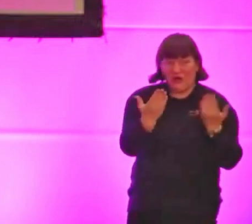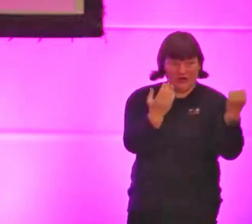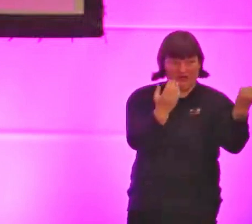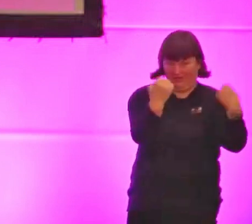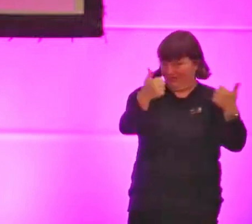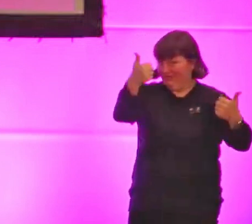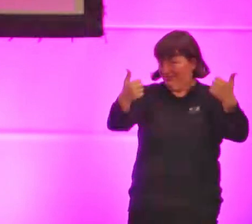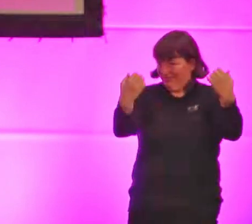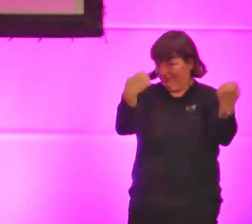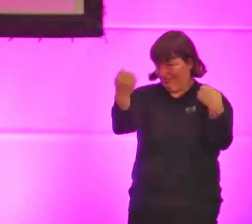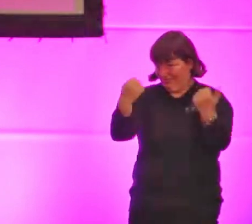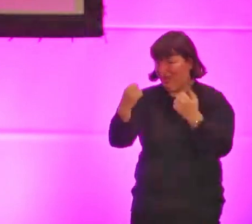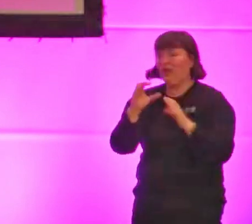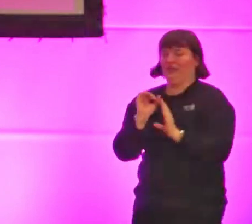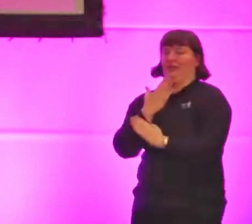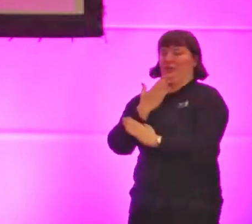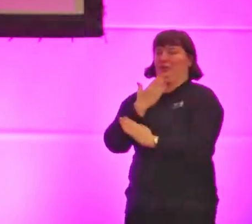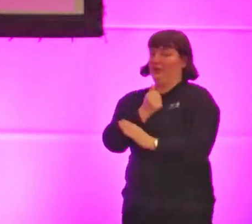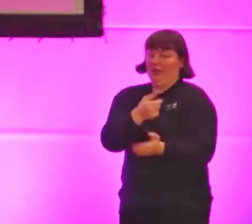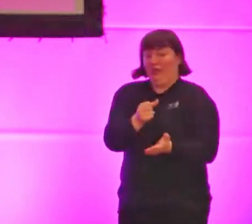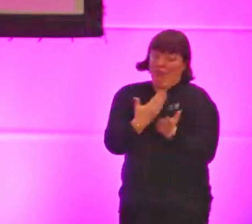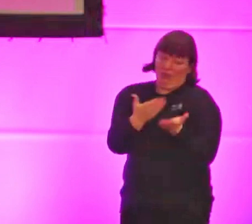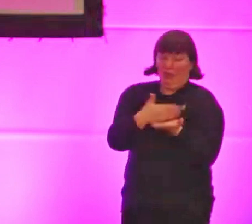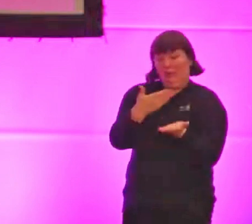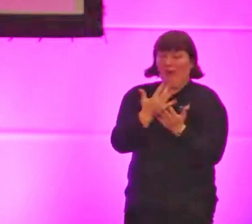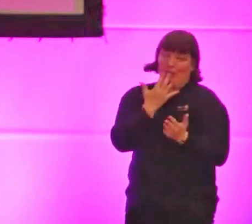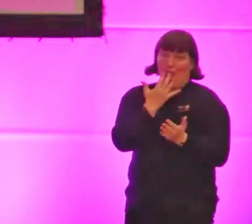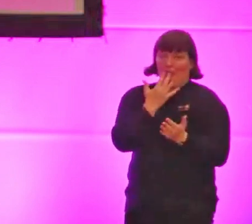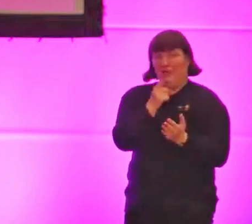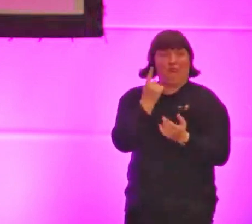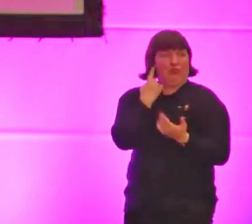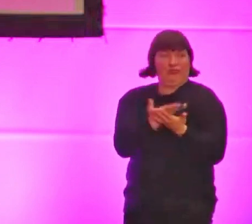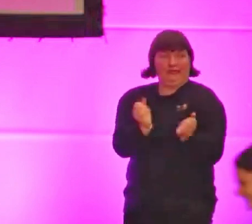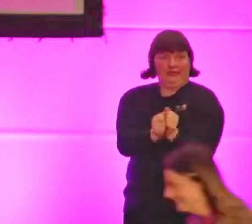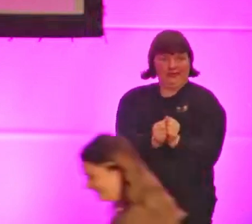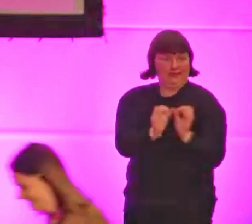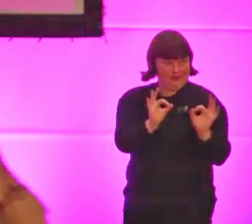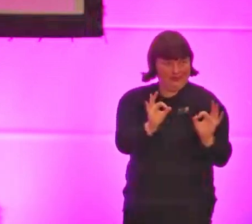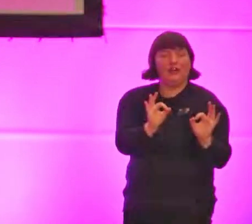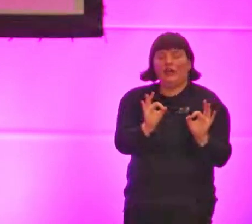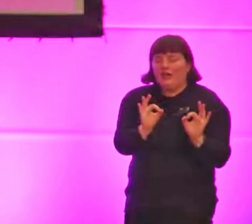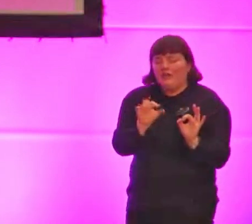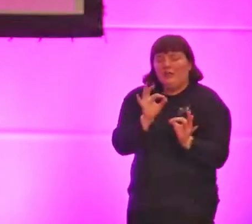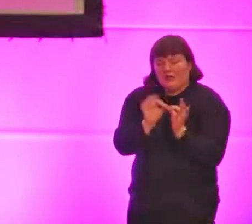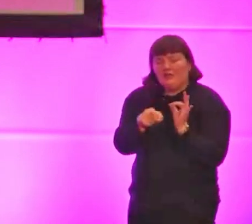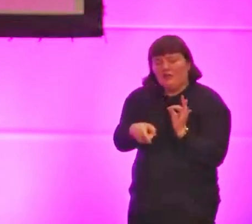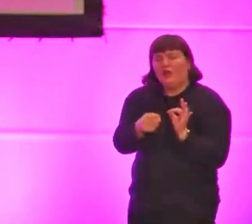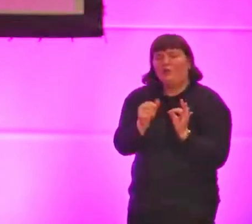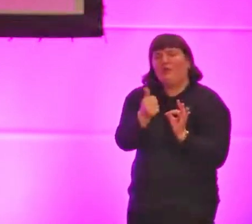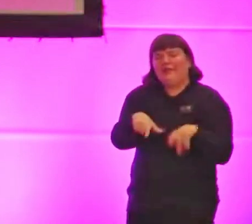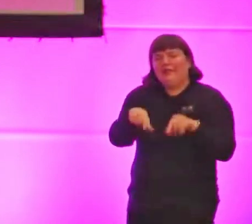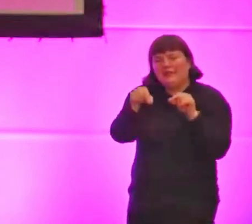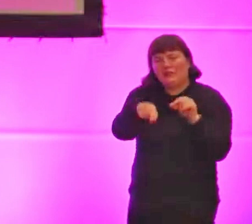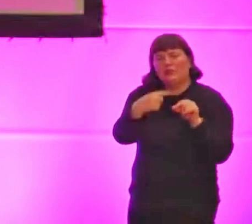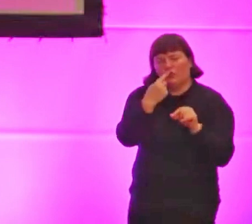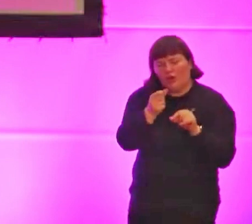Ja, bara så att inte vi hör på här och ingen hör. Bara för att det är jättebra. För det var ju det som du var tvungen att hitta, som du nämnde. Du var